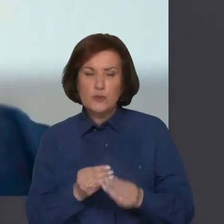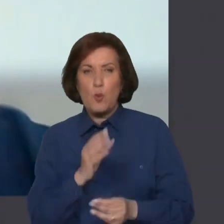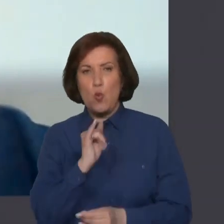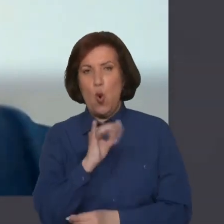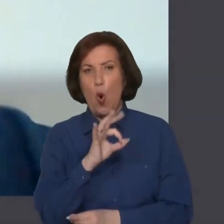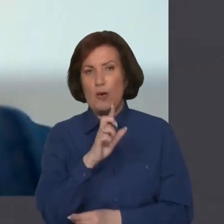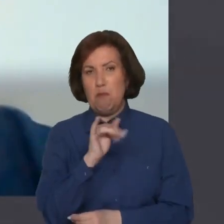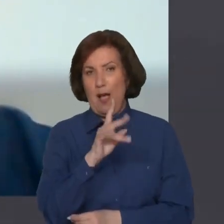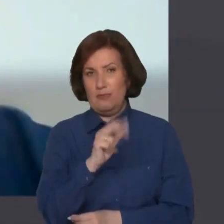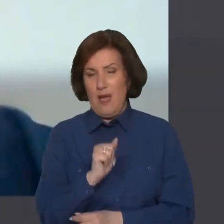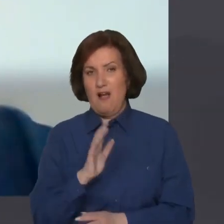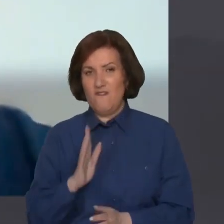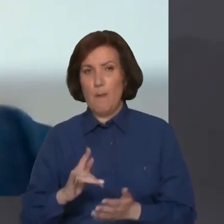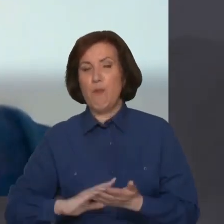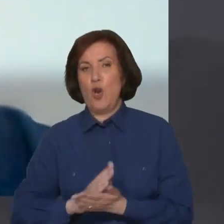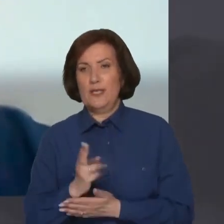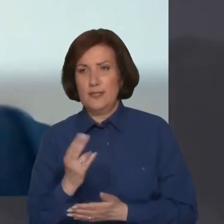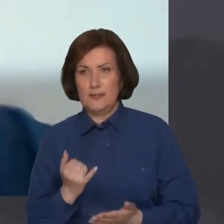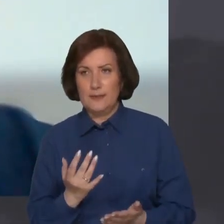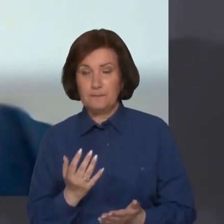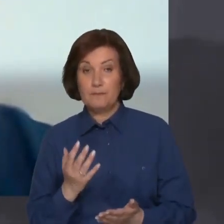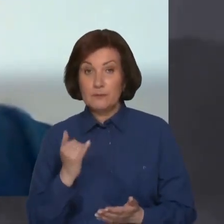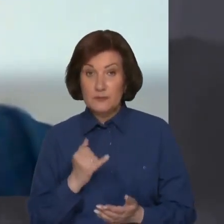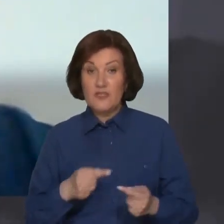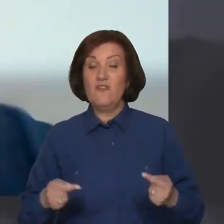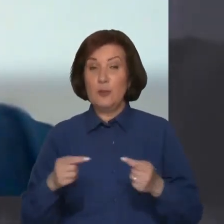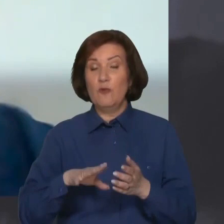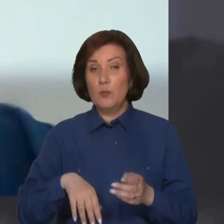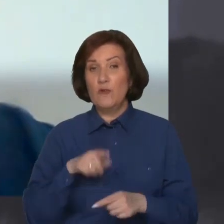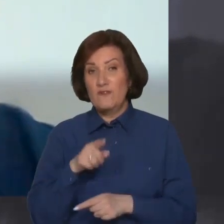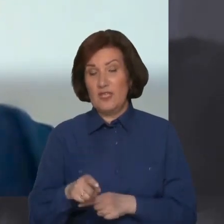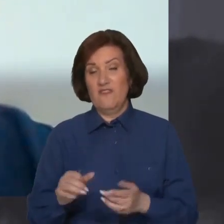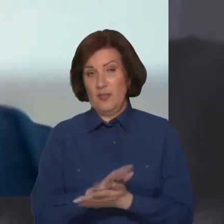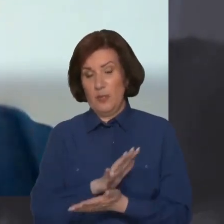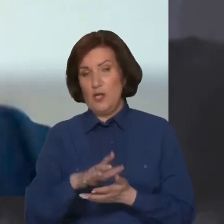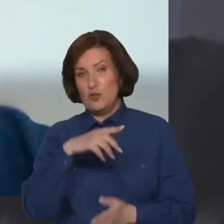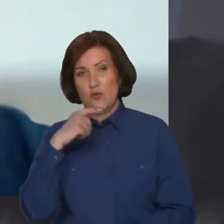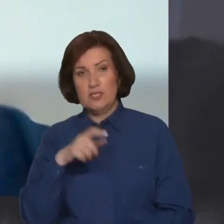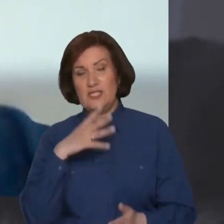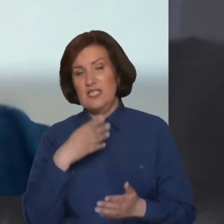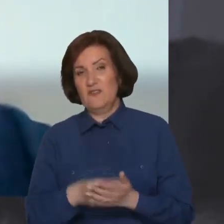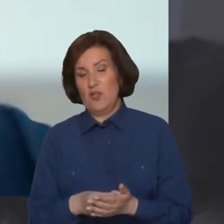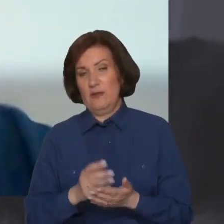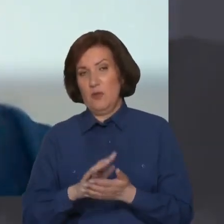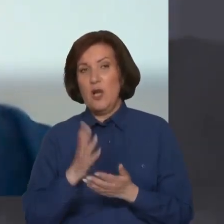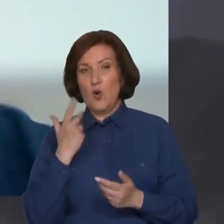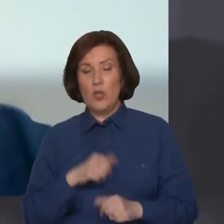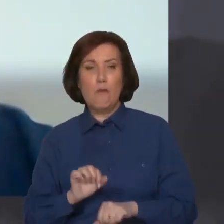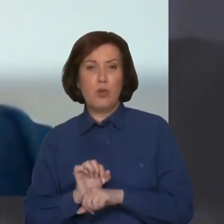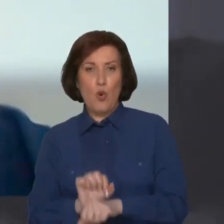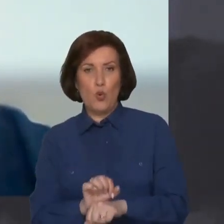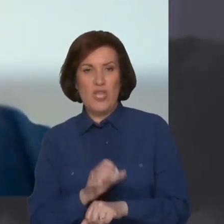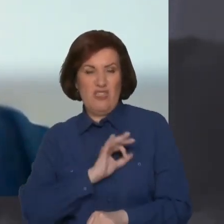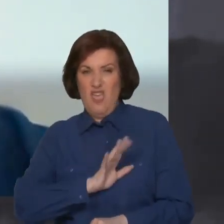Орбана в політиці. І відповідно потім він відплачує росіянам вже своєю позицією, коли